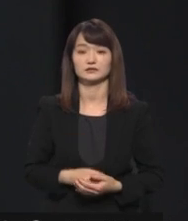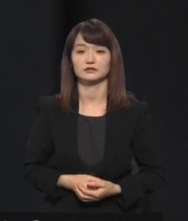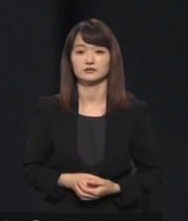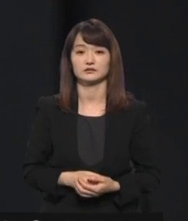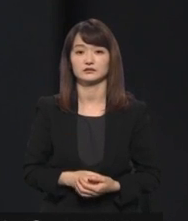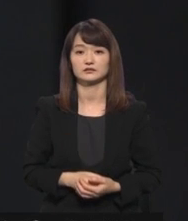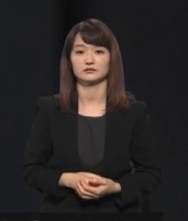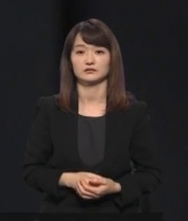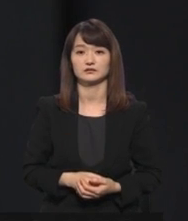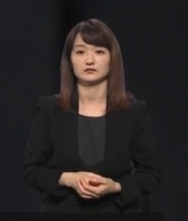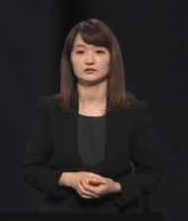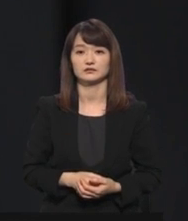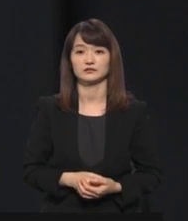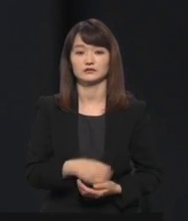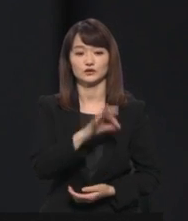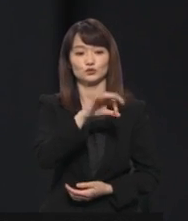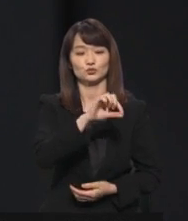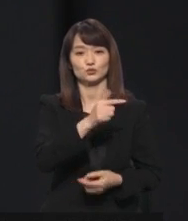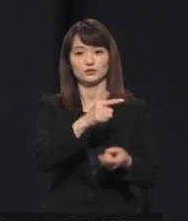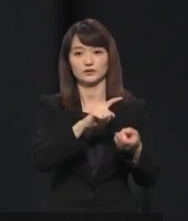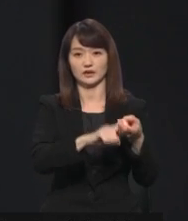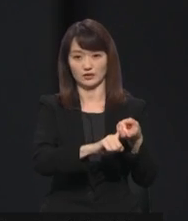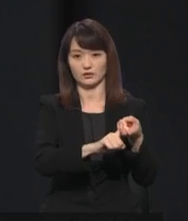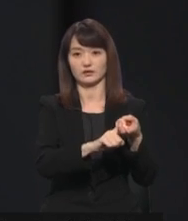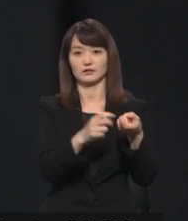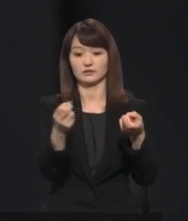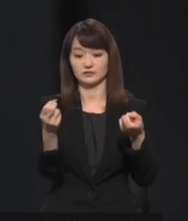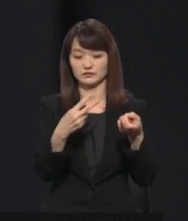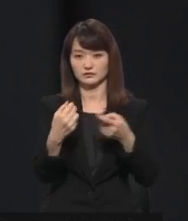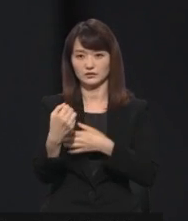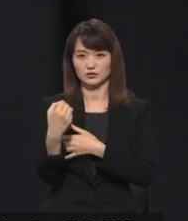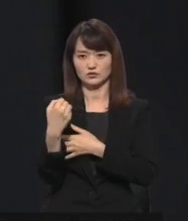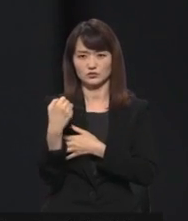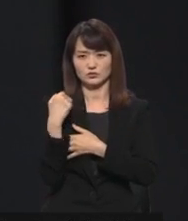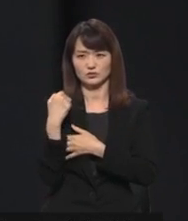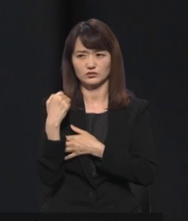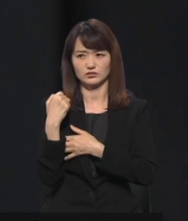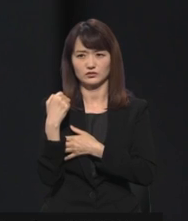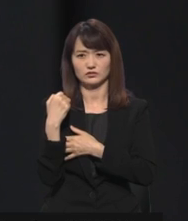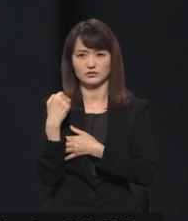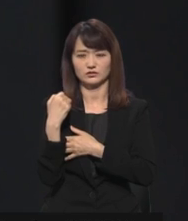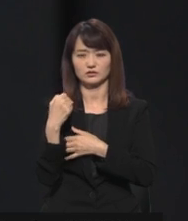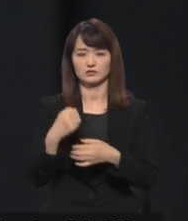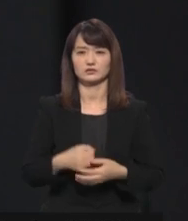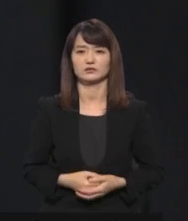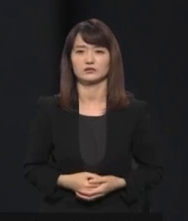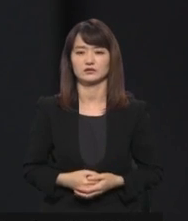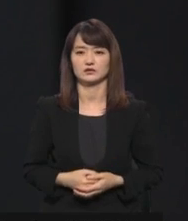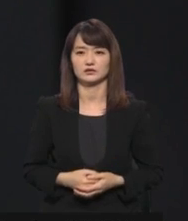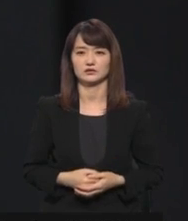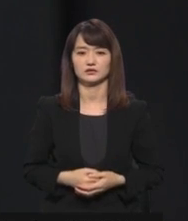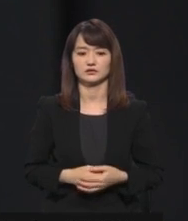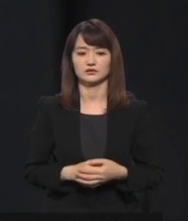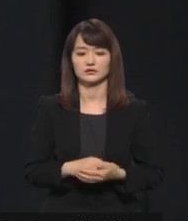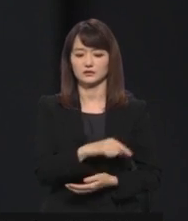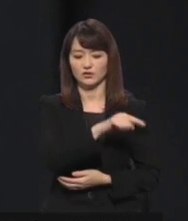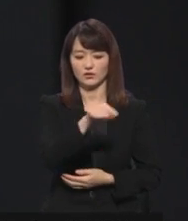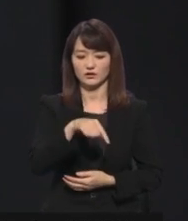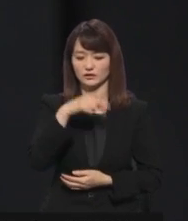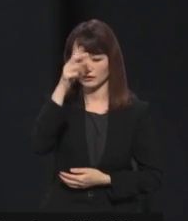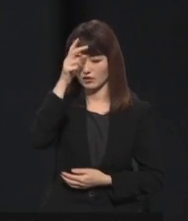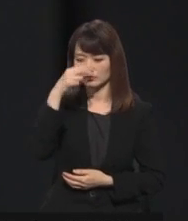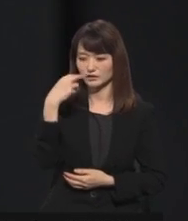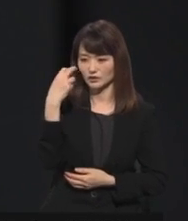어떻게 보면 이른바 윤 회관 내지는 이 권력의 의중이 이 수사에 개입되어 있다라는 것을